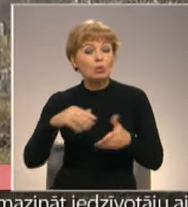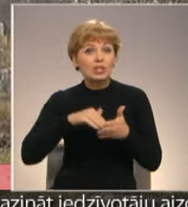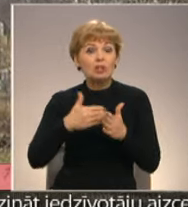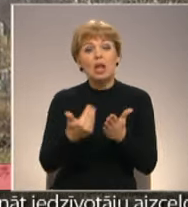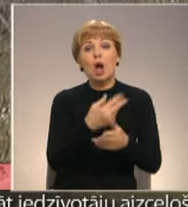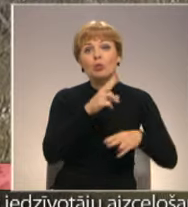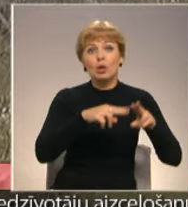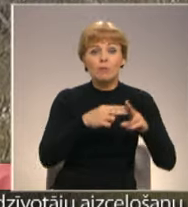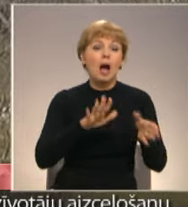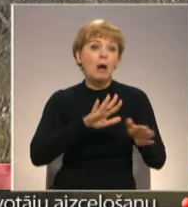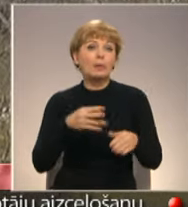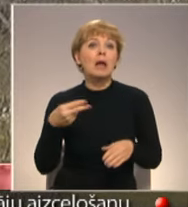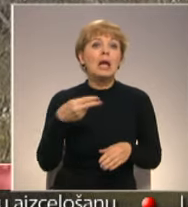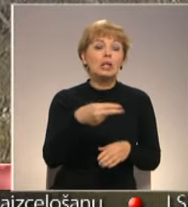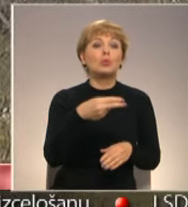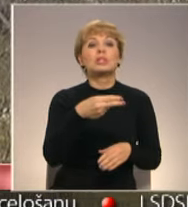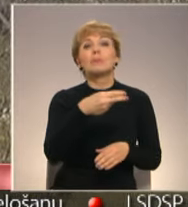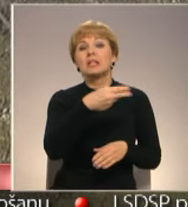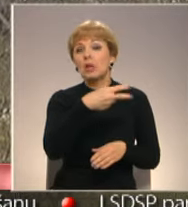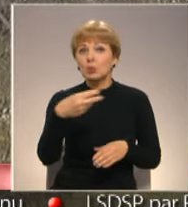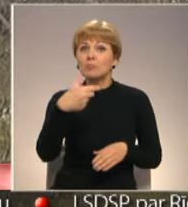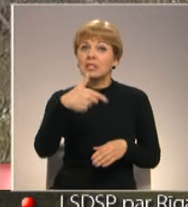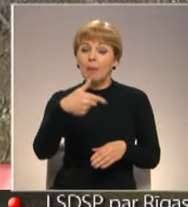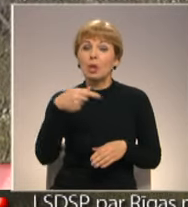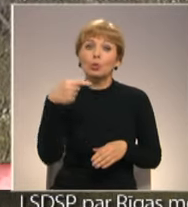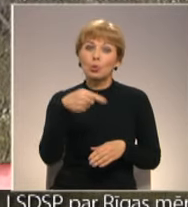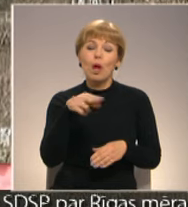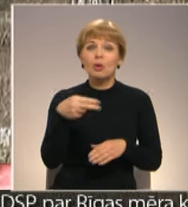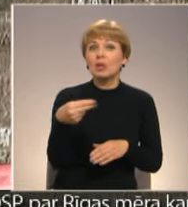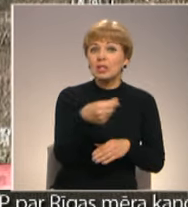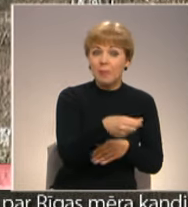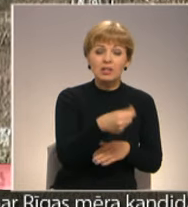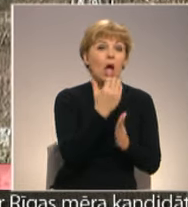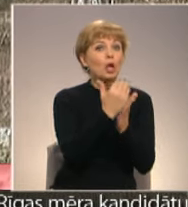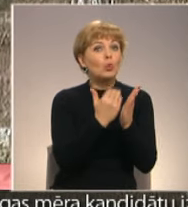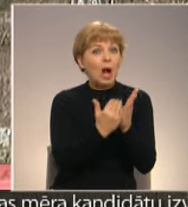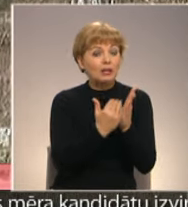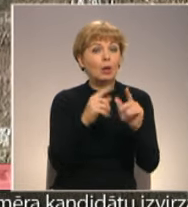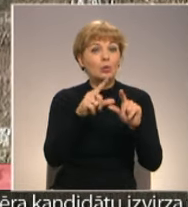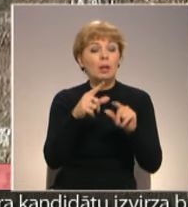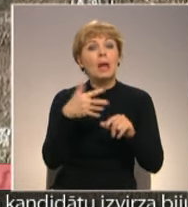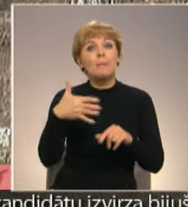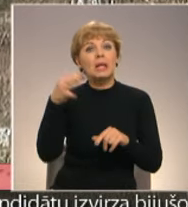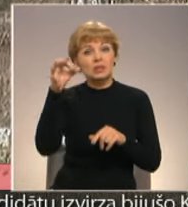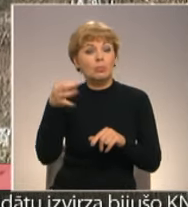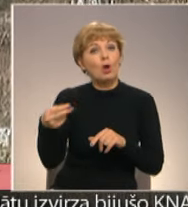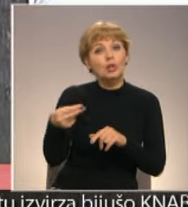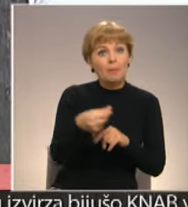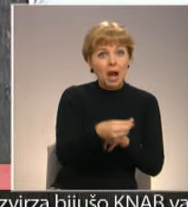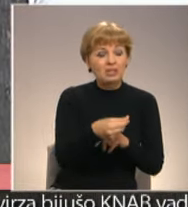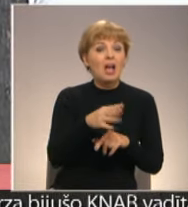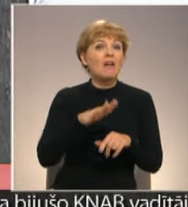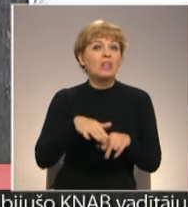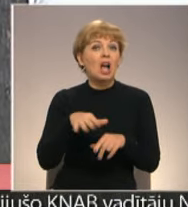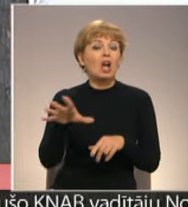varētu izmaksāt ap 270 000 eiro. Kā to pieļauj noteikumi, uzņēmums var sekt 50%, bet tā vienkārši